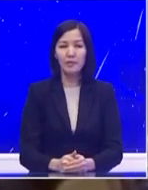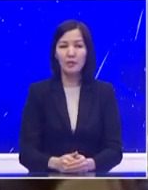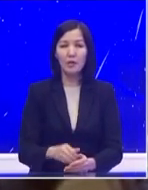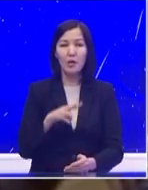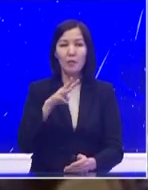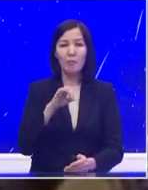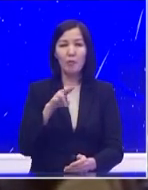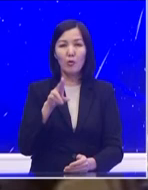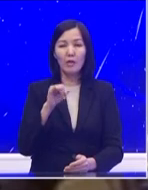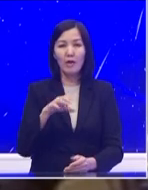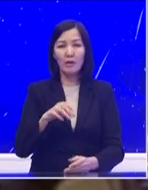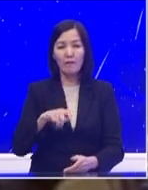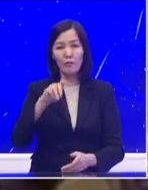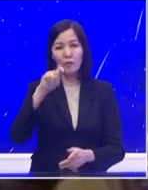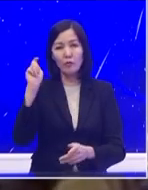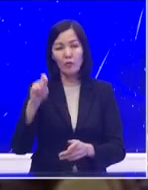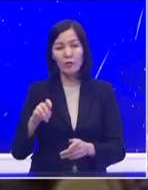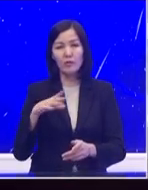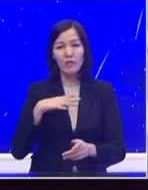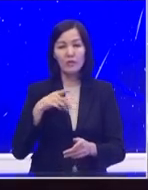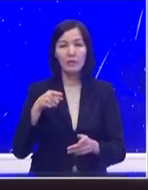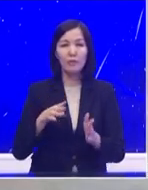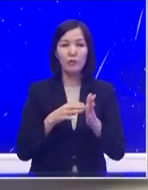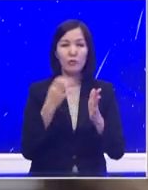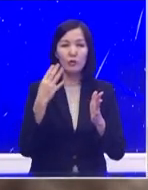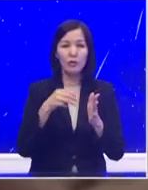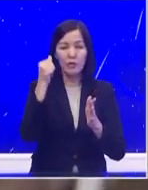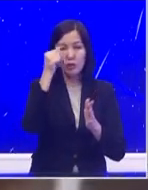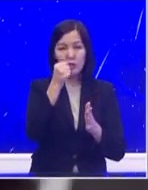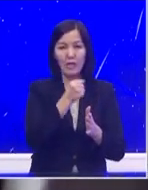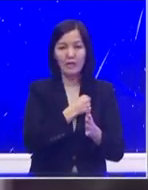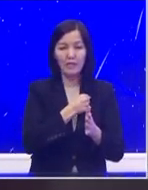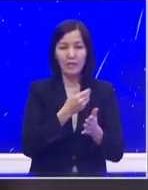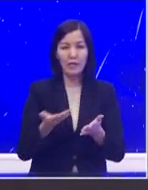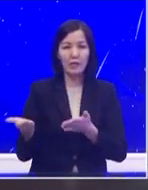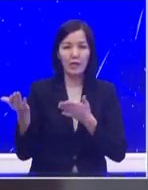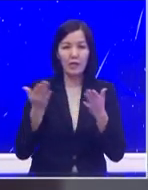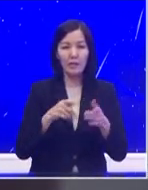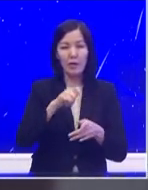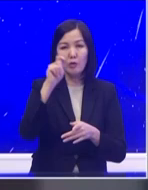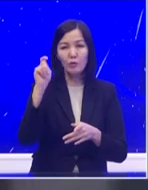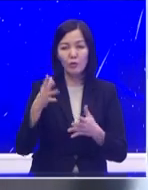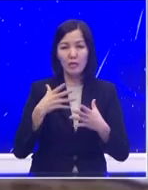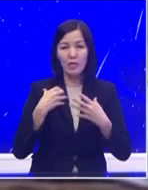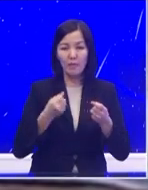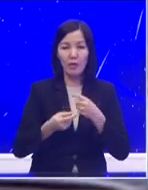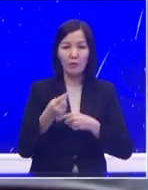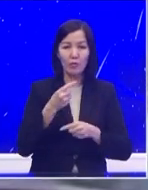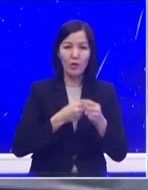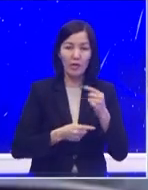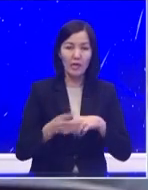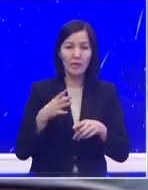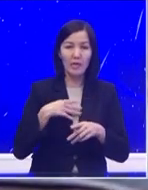Молдағалиев майдангер ақын. Ол 1940 жылы әскерге алынып, 1947 жылы майдан даласынан аман оралады. Елге келген